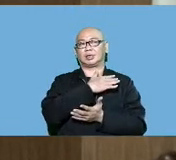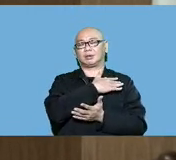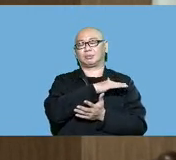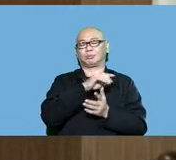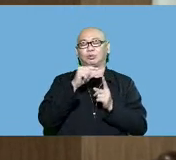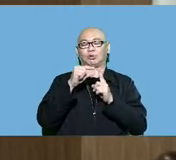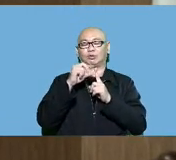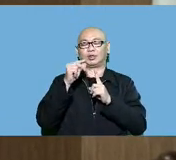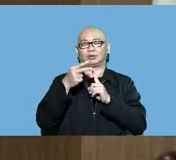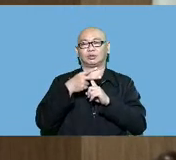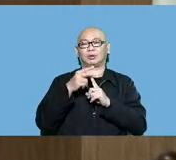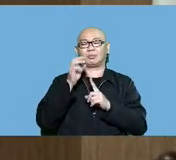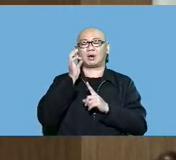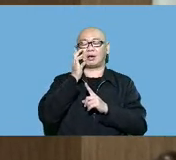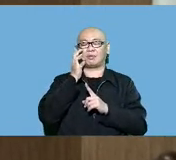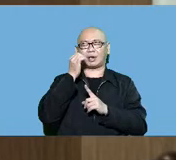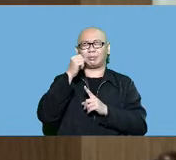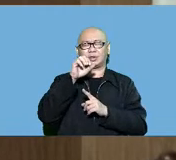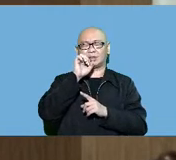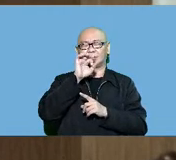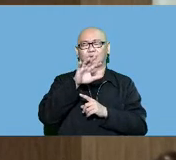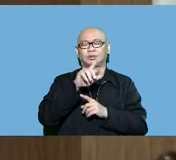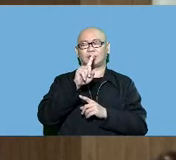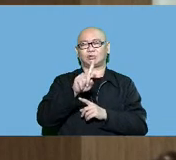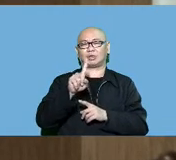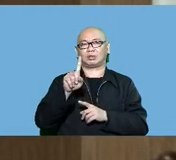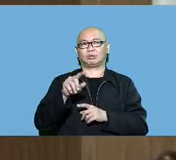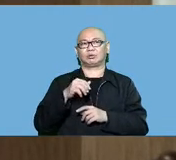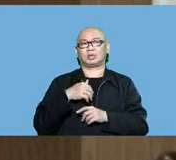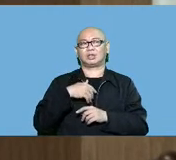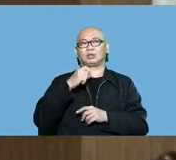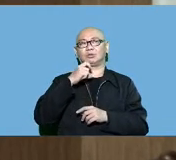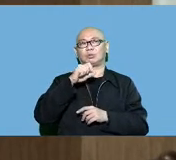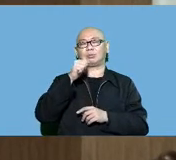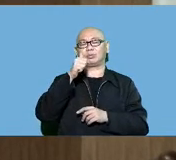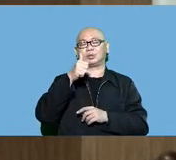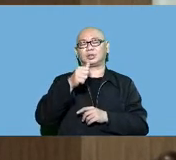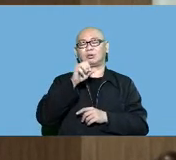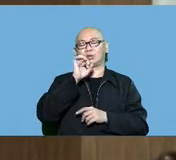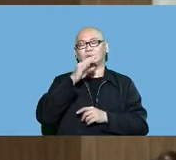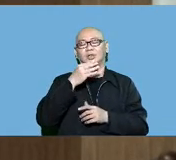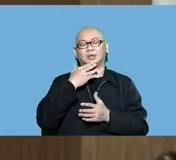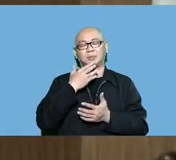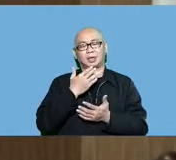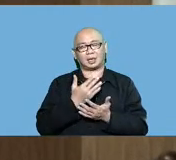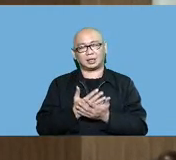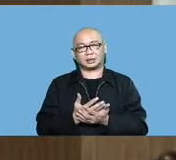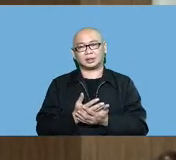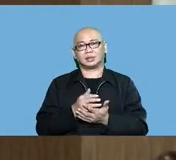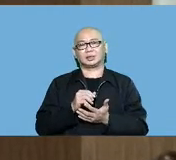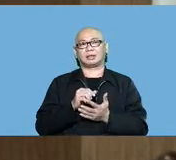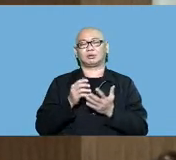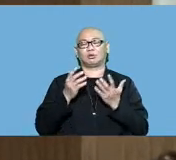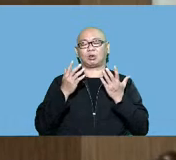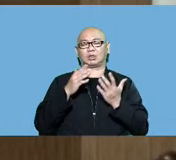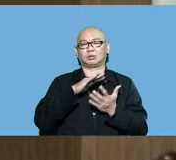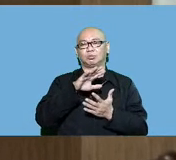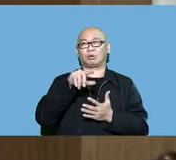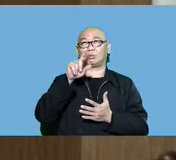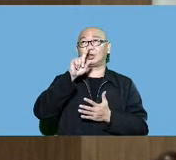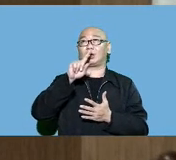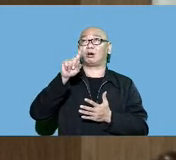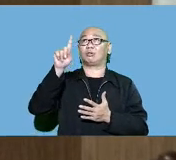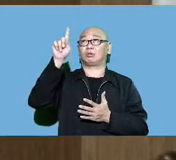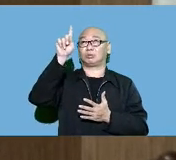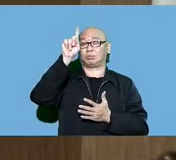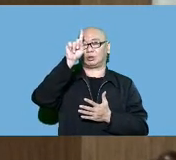maaf apabila saya tidak mampu menyebutkan nama satu persatu. Saya hanya bisa mengucapkan terima kasih dan mendoakan semoga Allah Subhanahu